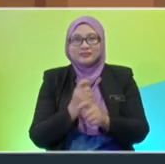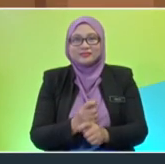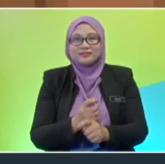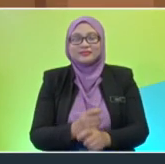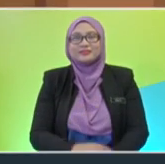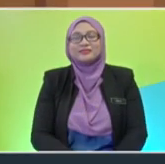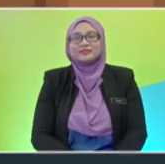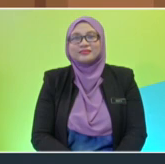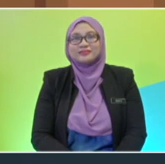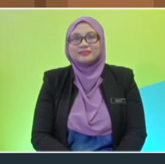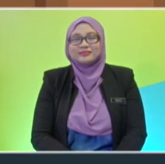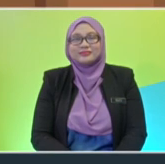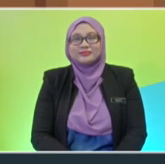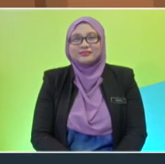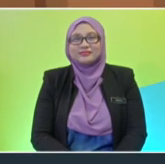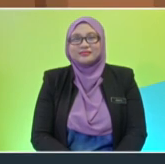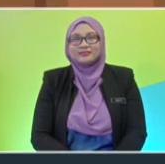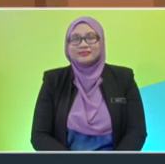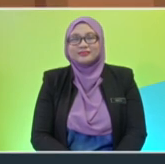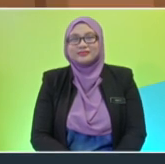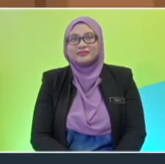Isan suka kepadanya